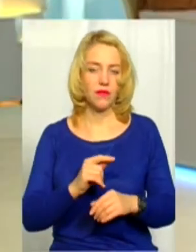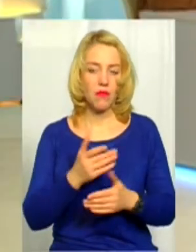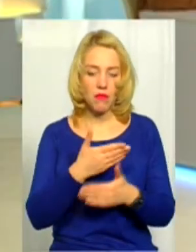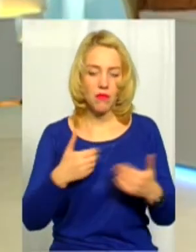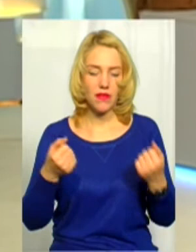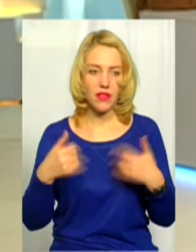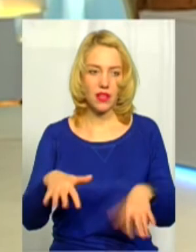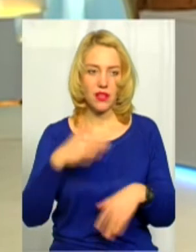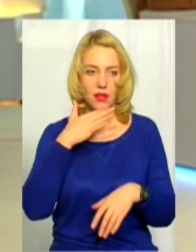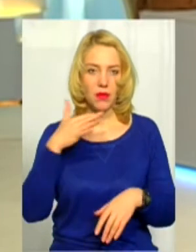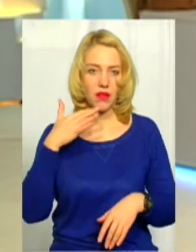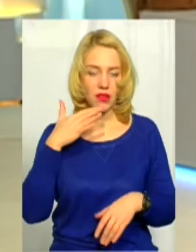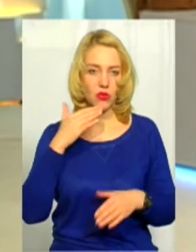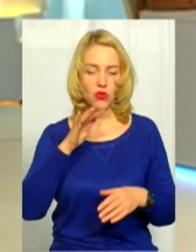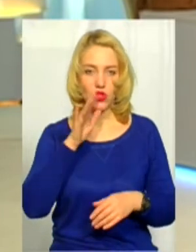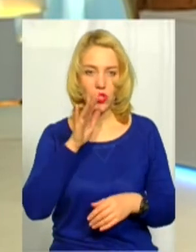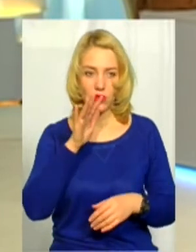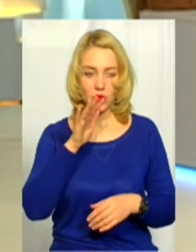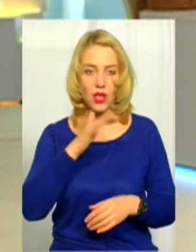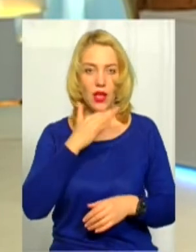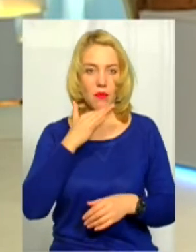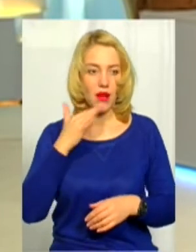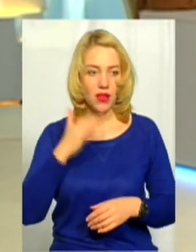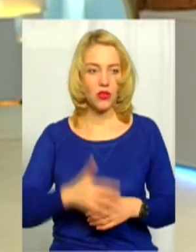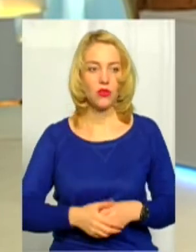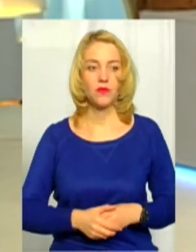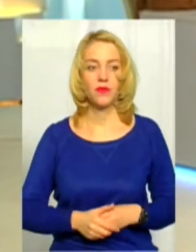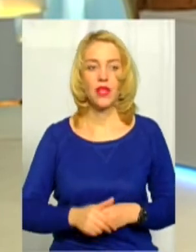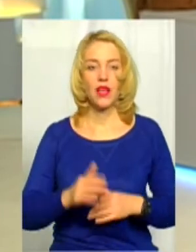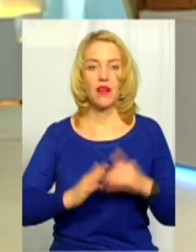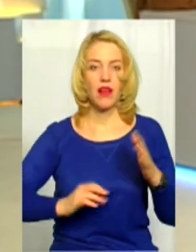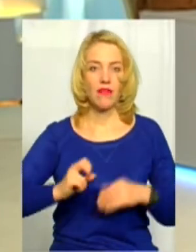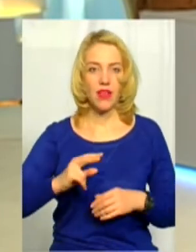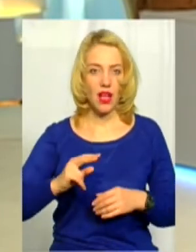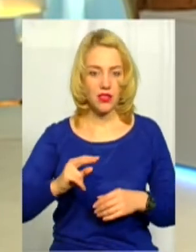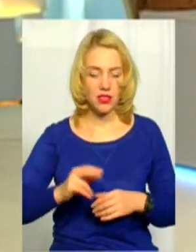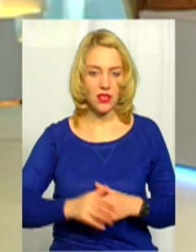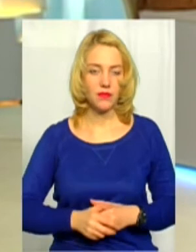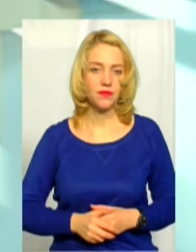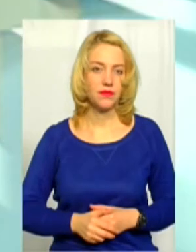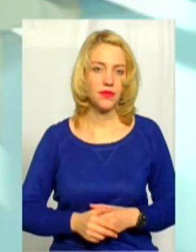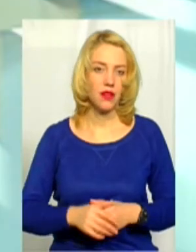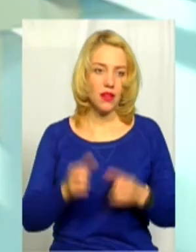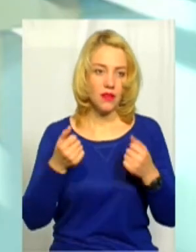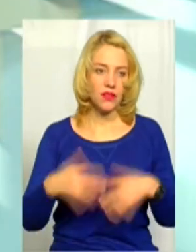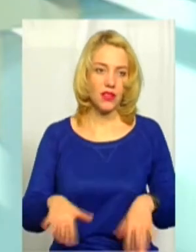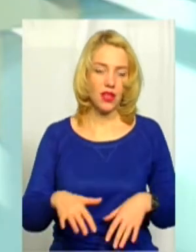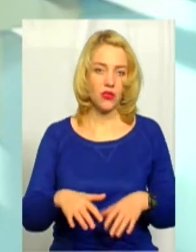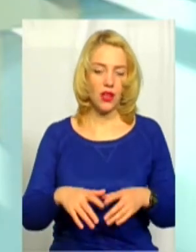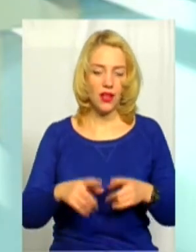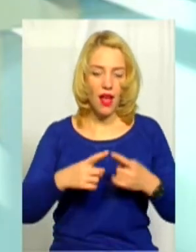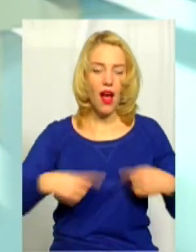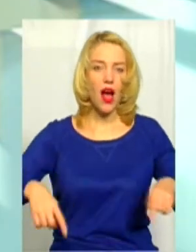втратили дуже-дуже багато часу, дуже багато кваліфікацій, втратили цілі